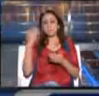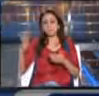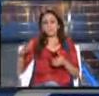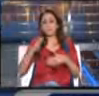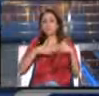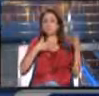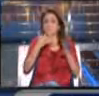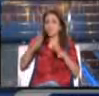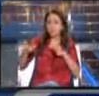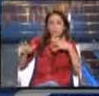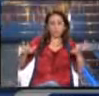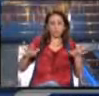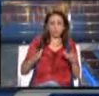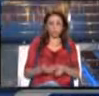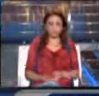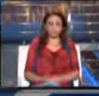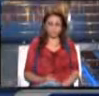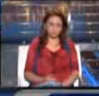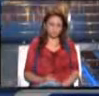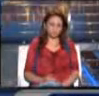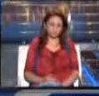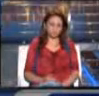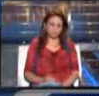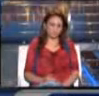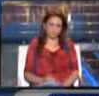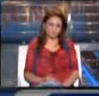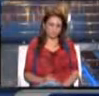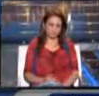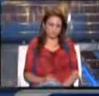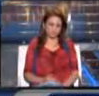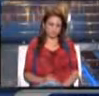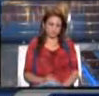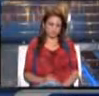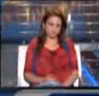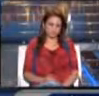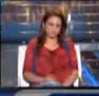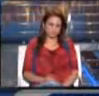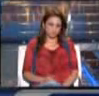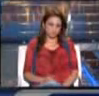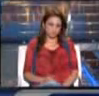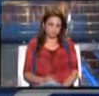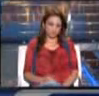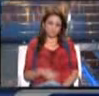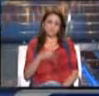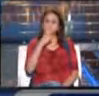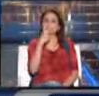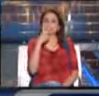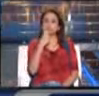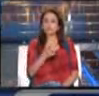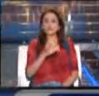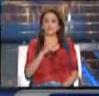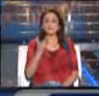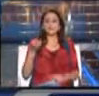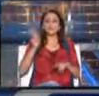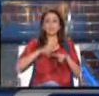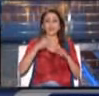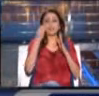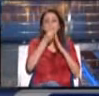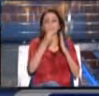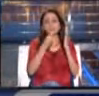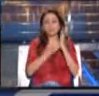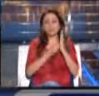خالد واستاذ نسيه شوقي، انا هسال الاول. طيب لا، انا السؤال ده ليكم انتوا الاثنين. طيب. اللي هي الضمانه من وجهه نظر حضراتكم لعوده الدوري